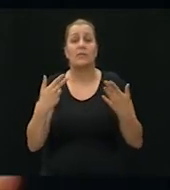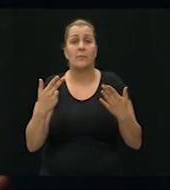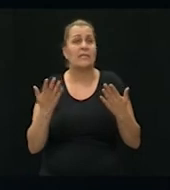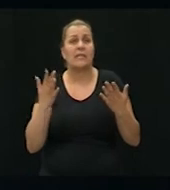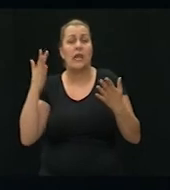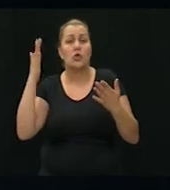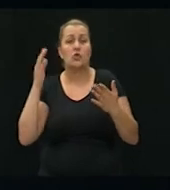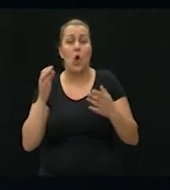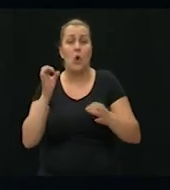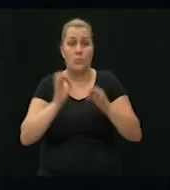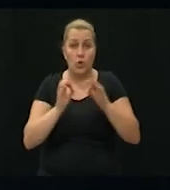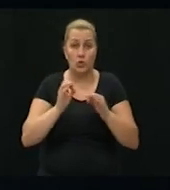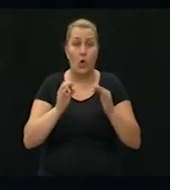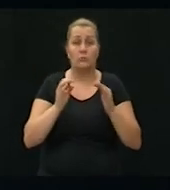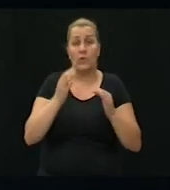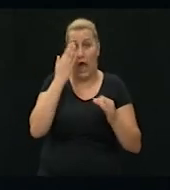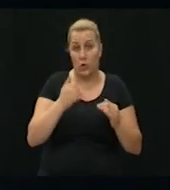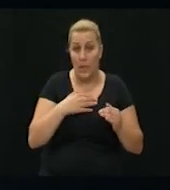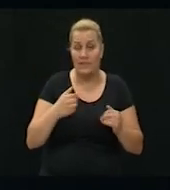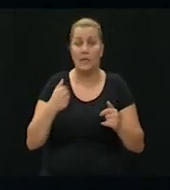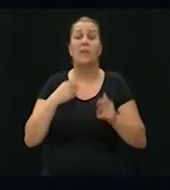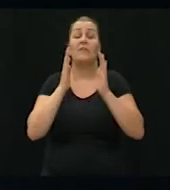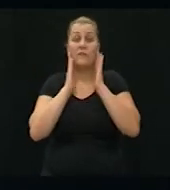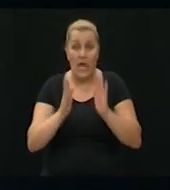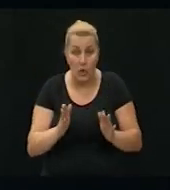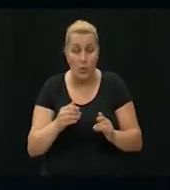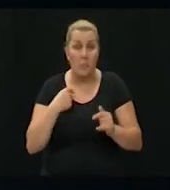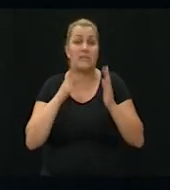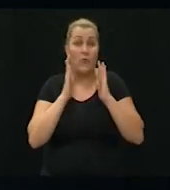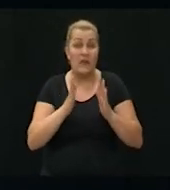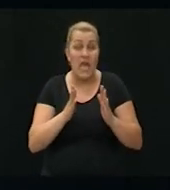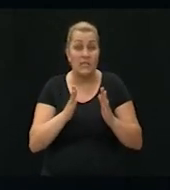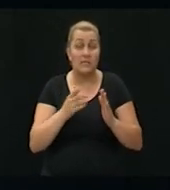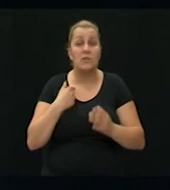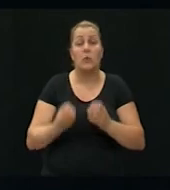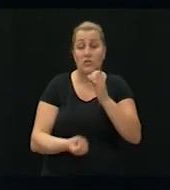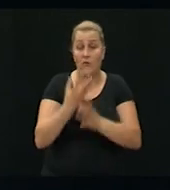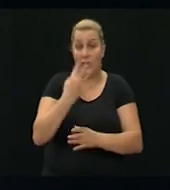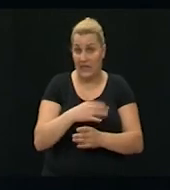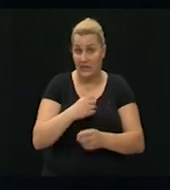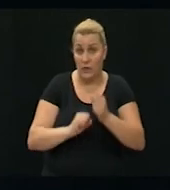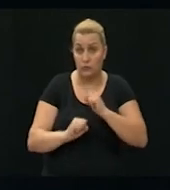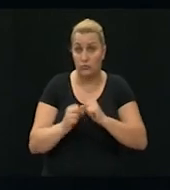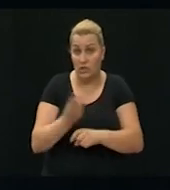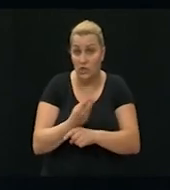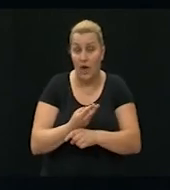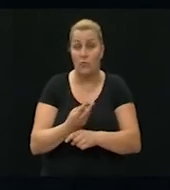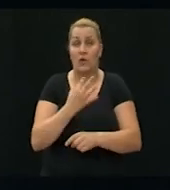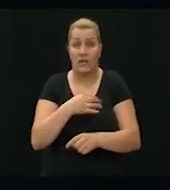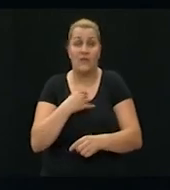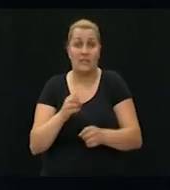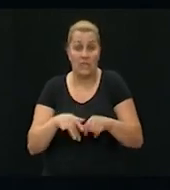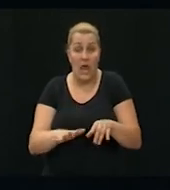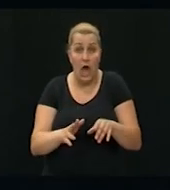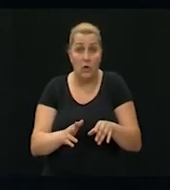katolici, da vjerujemo, da smo vjernici, da smo stvorili smo Hrvatsku državu, hrvatski branitelji sa hrvatskim narodom. I